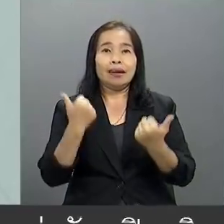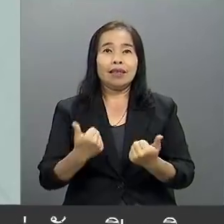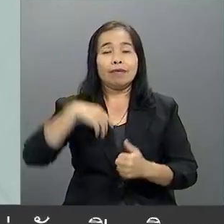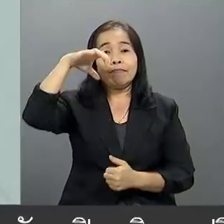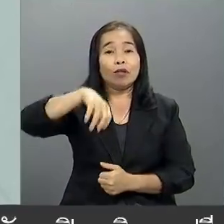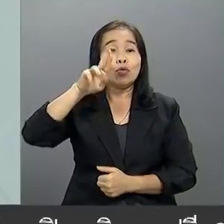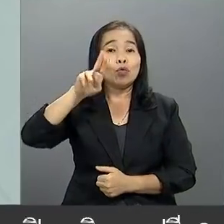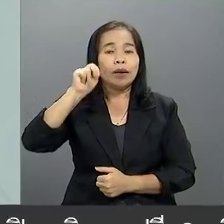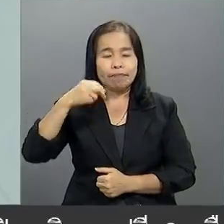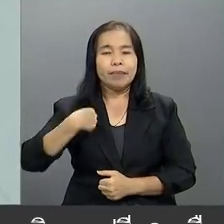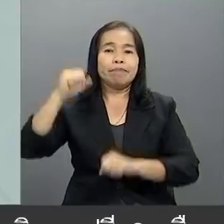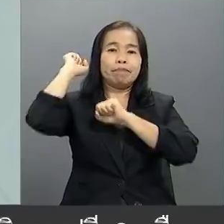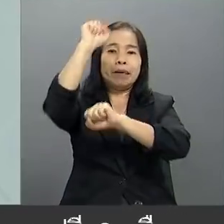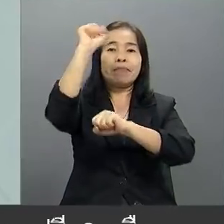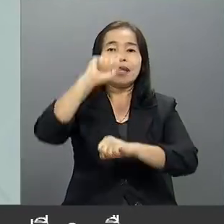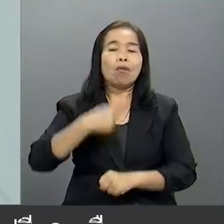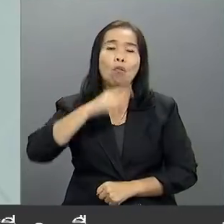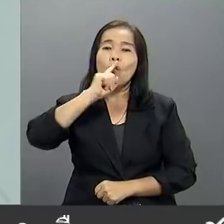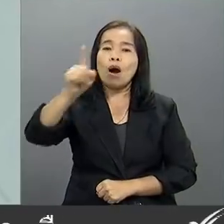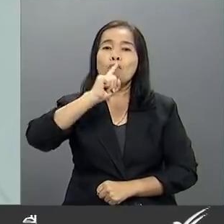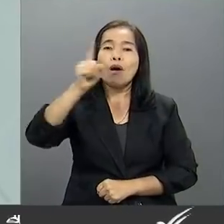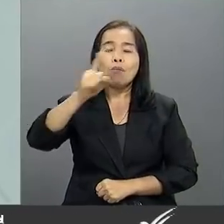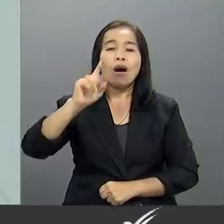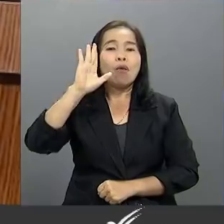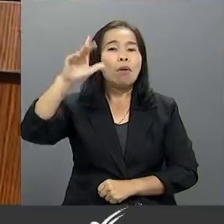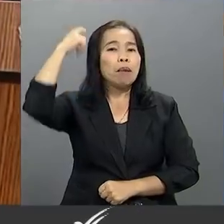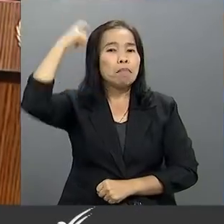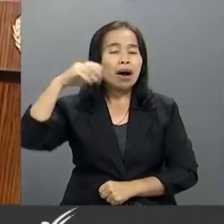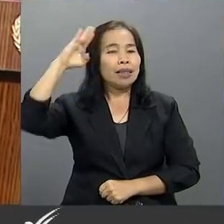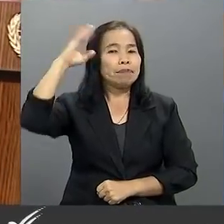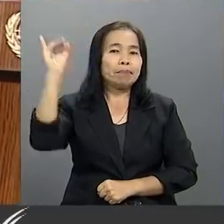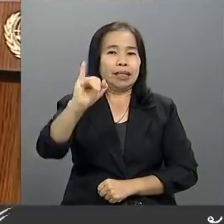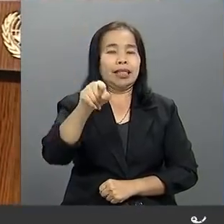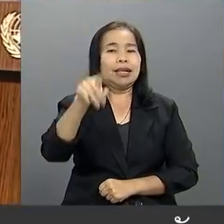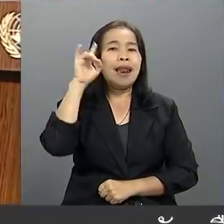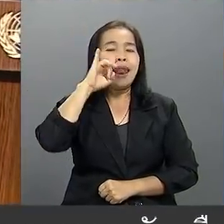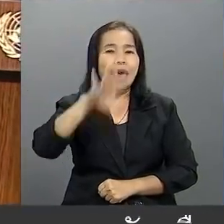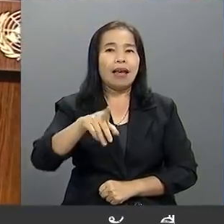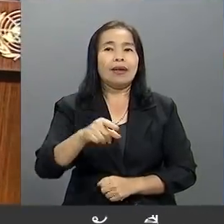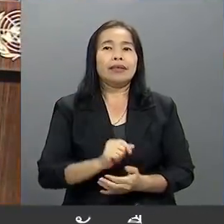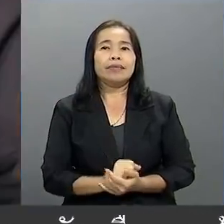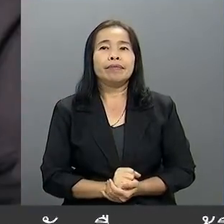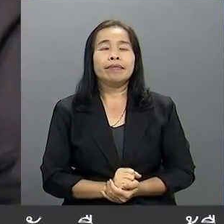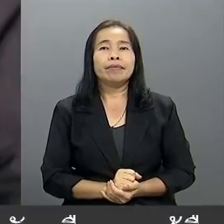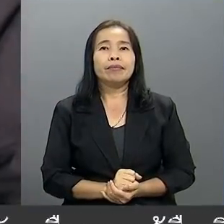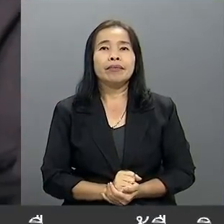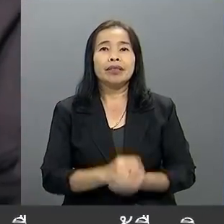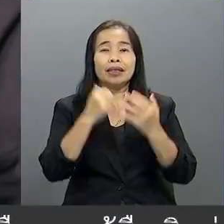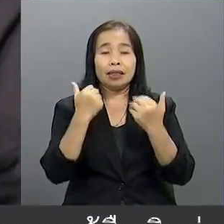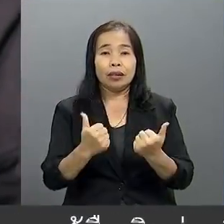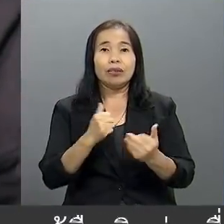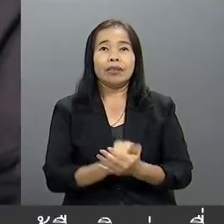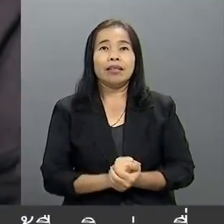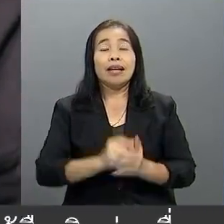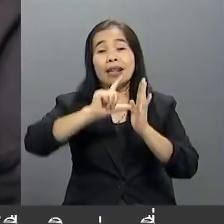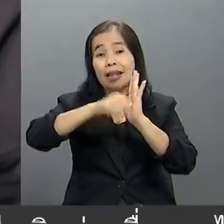ได้ออกแถลงการณ์ประณามการใช้ความรุนแรงของกองทัพเงินมา1นายอันโตนีโอโฮเต็ลเรสเลขาธิการ